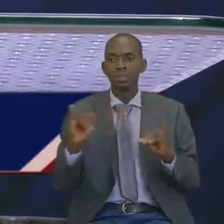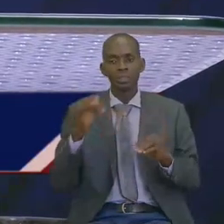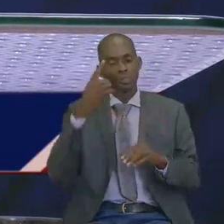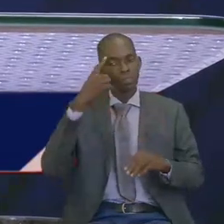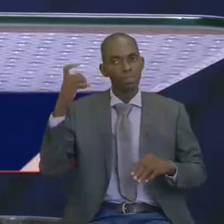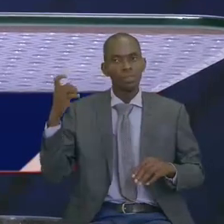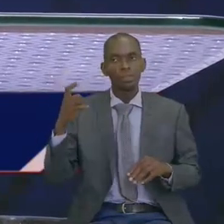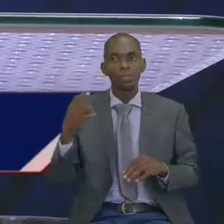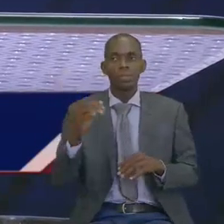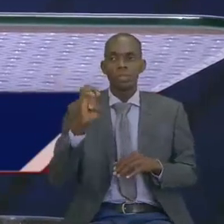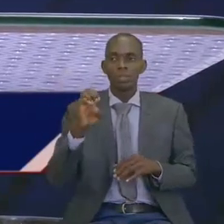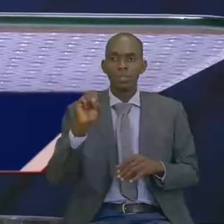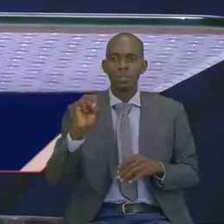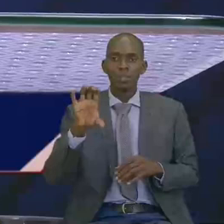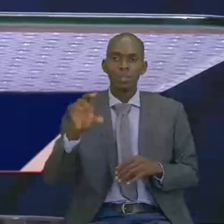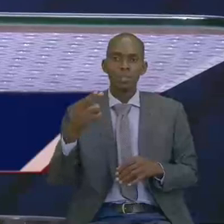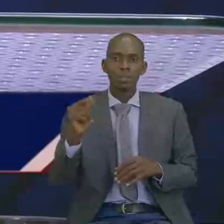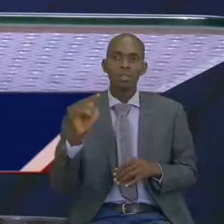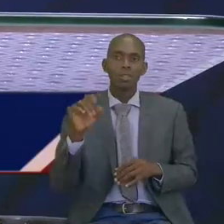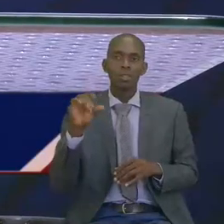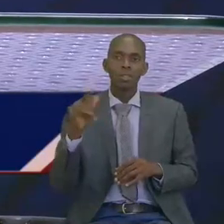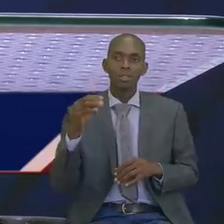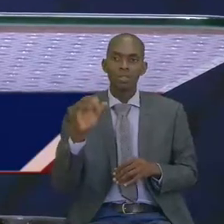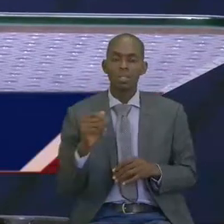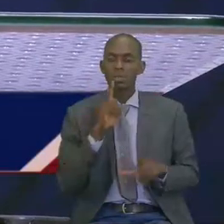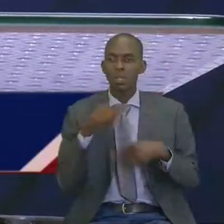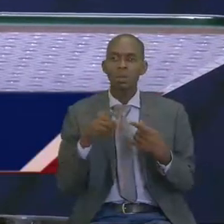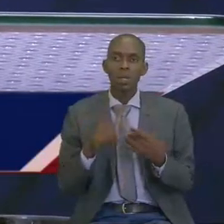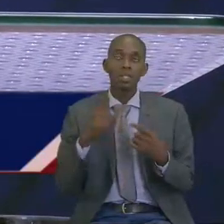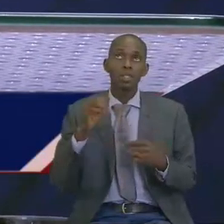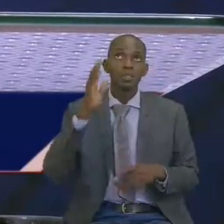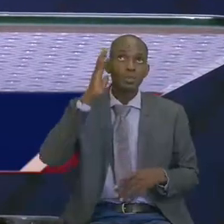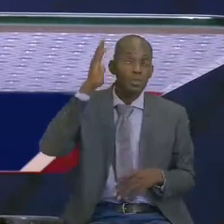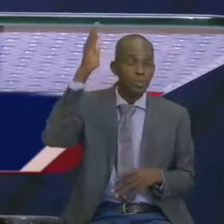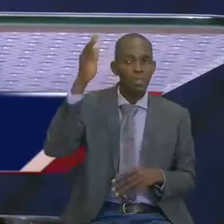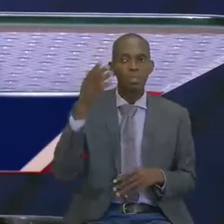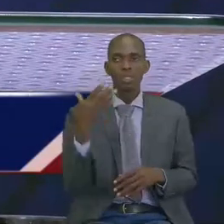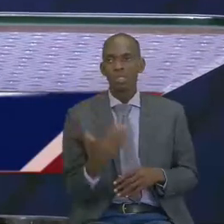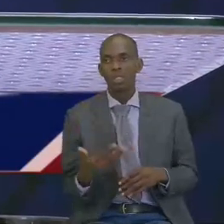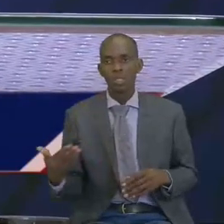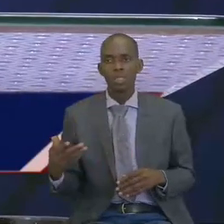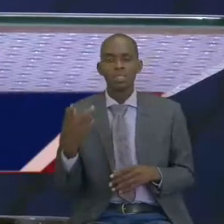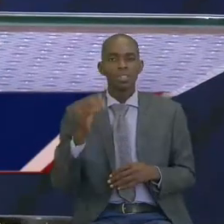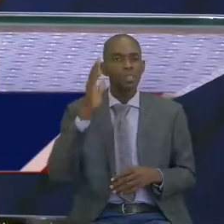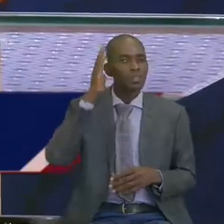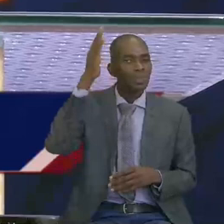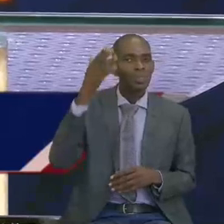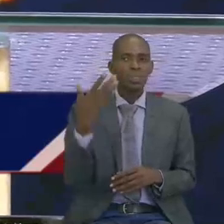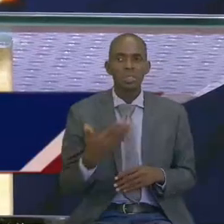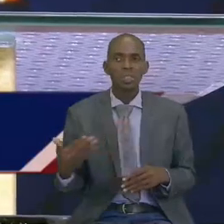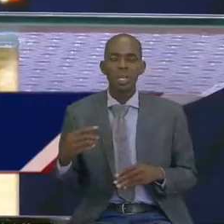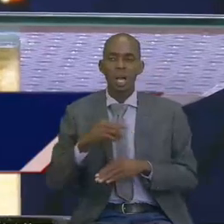du prophète. L'eschatologie, c'est l'étude des événements futurs au sujet du royaume